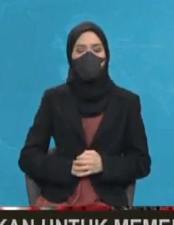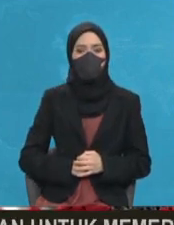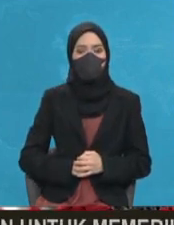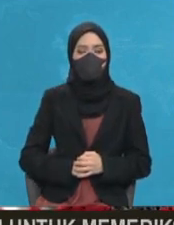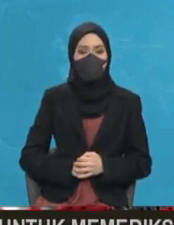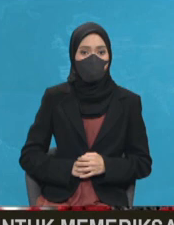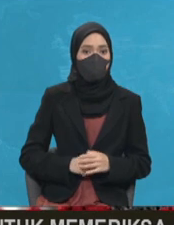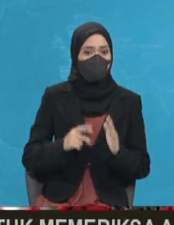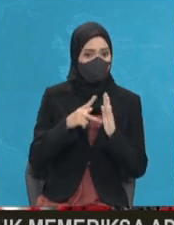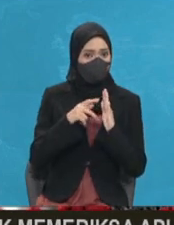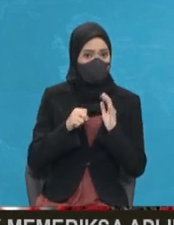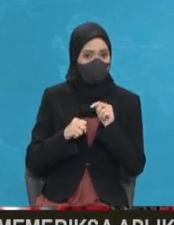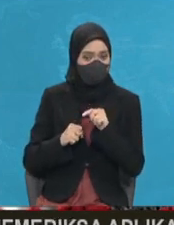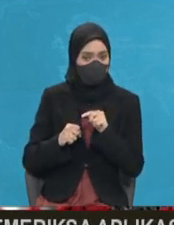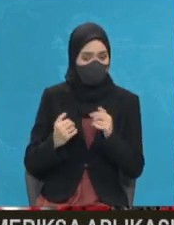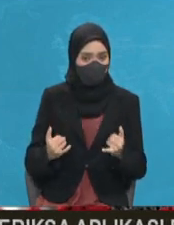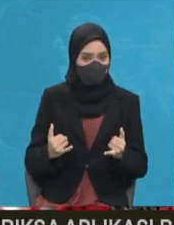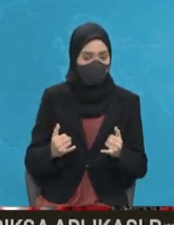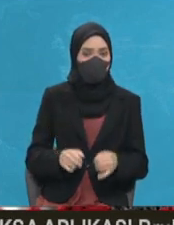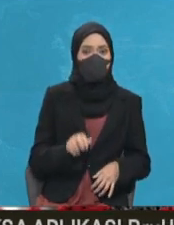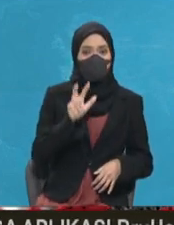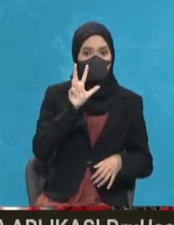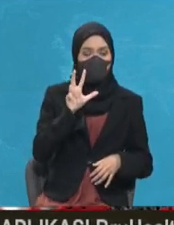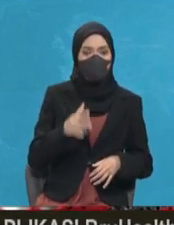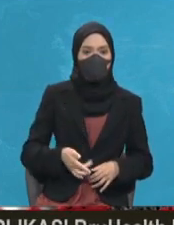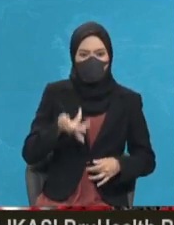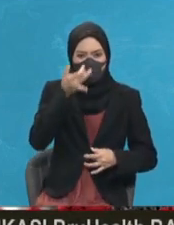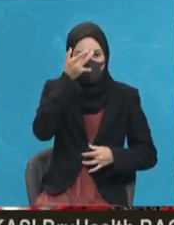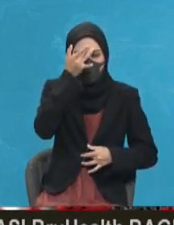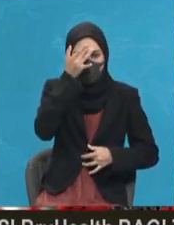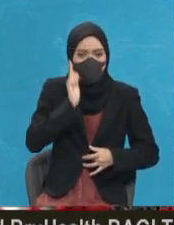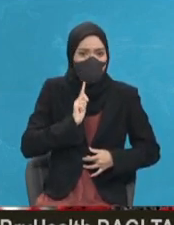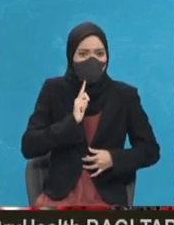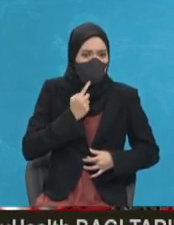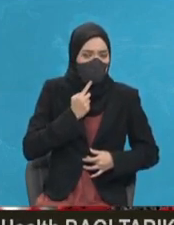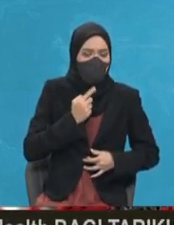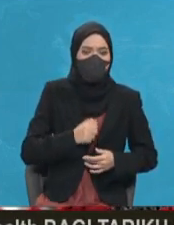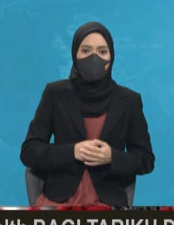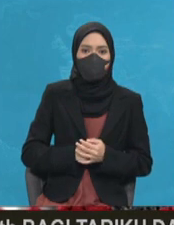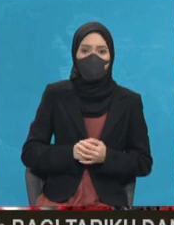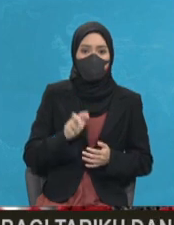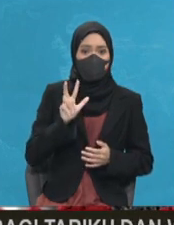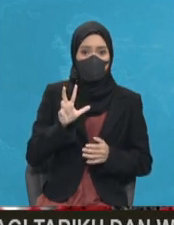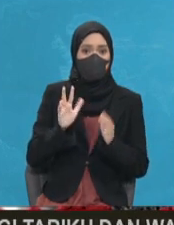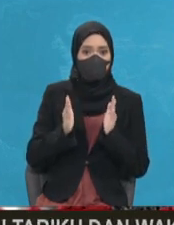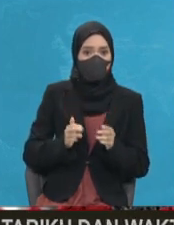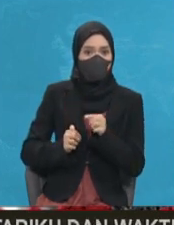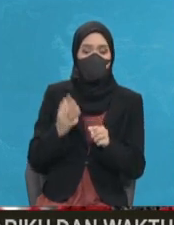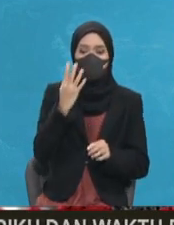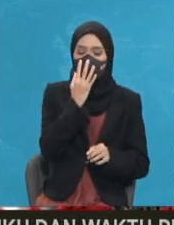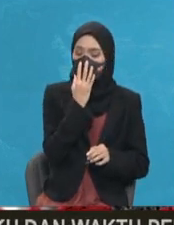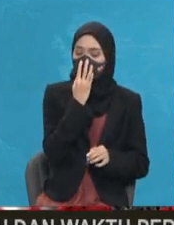cash-cash aktif tersebut 3C sekarang berada dalam keadaan kritikal yang menga ketiga-tiganya memerlukan bantuan